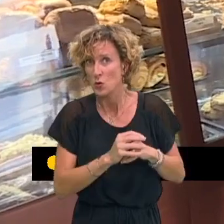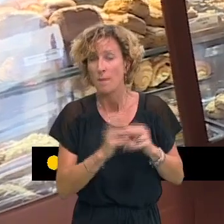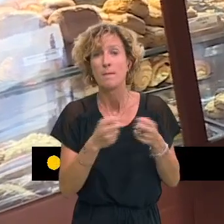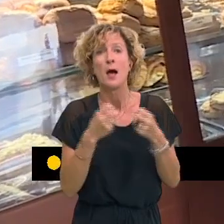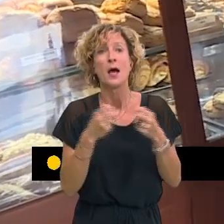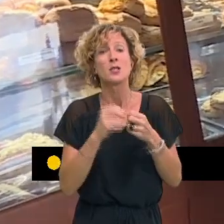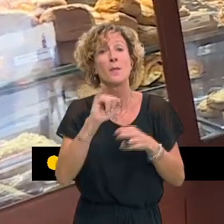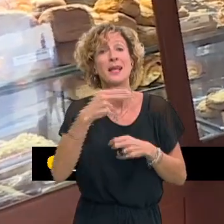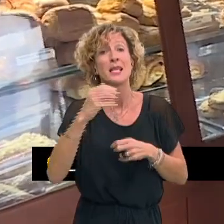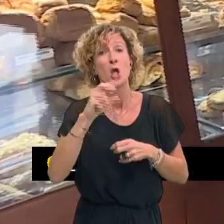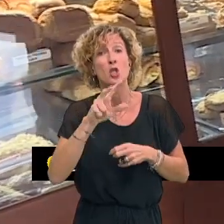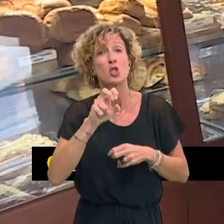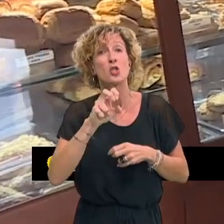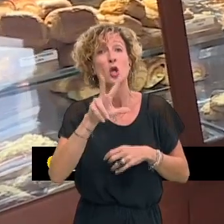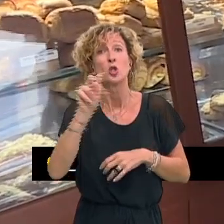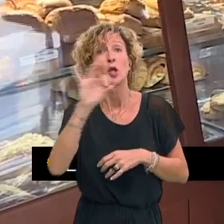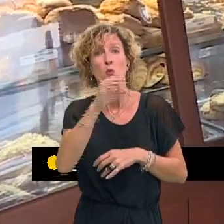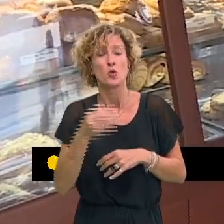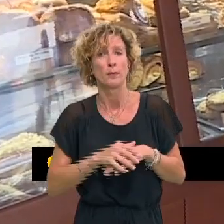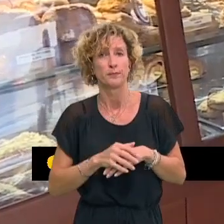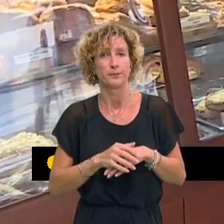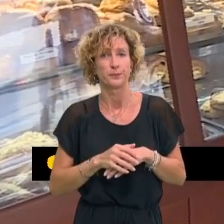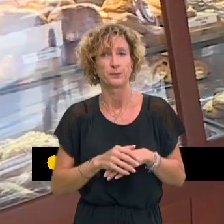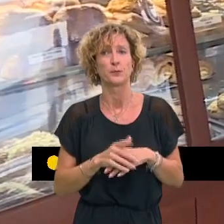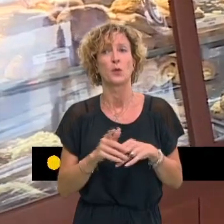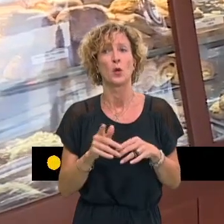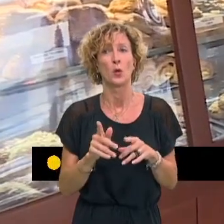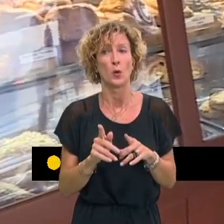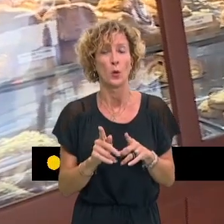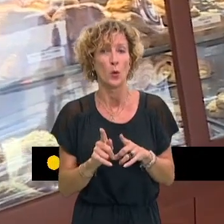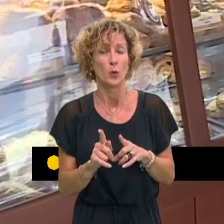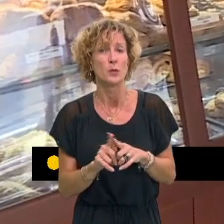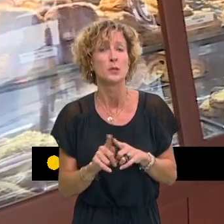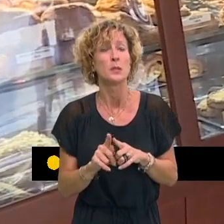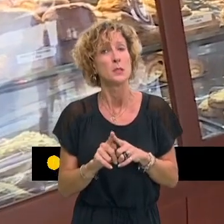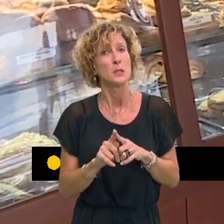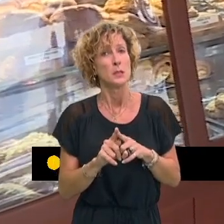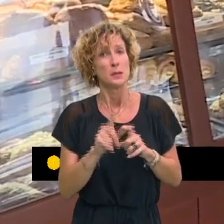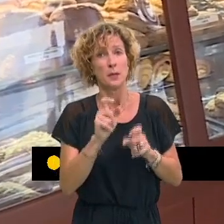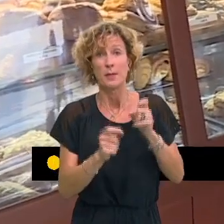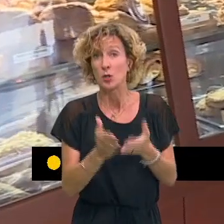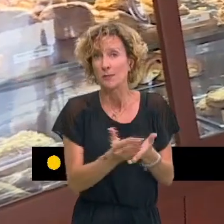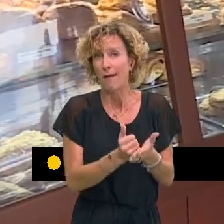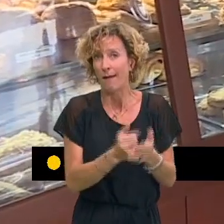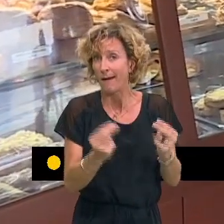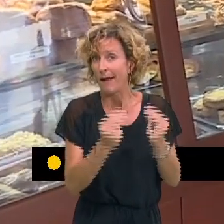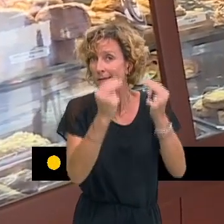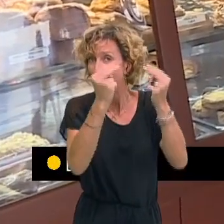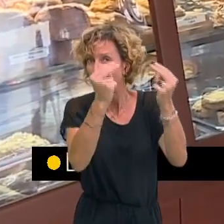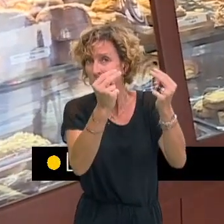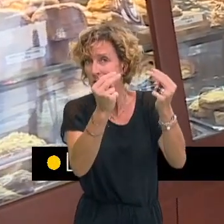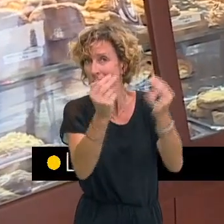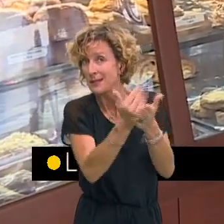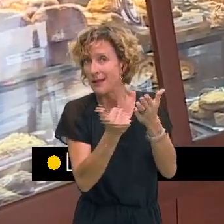d'exemple, l'inox, c'est plus 30%. Vous avez un autre paramètre également. Vous avez la masse salariale. Avec l'inflation, les salaires vont augmenter